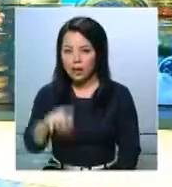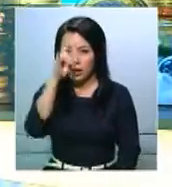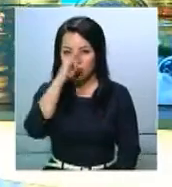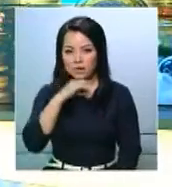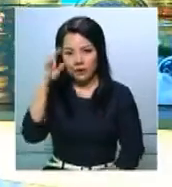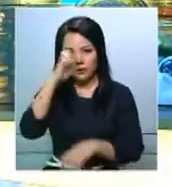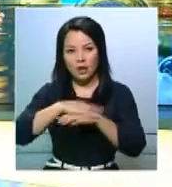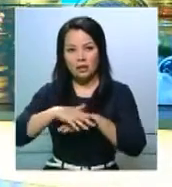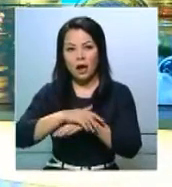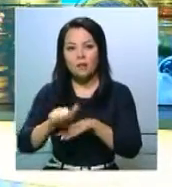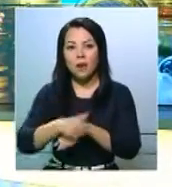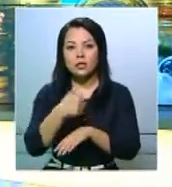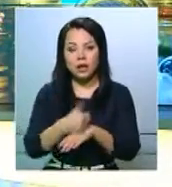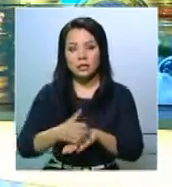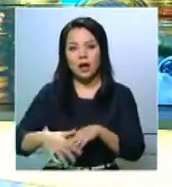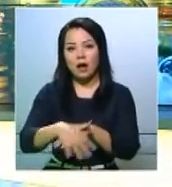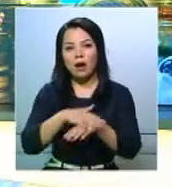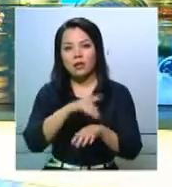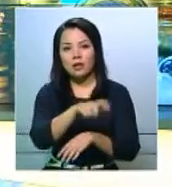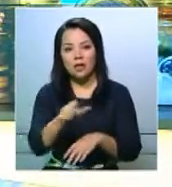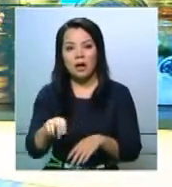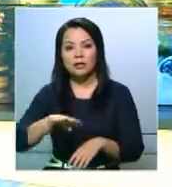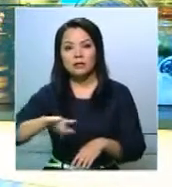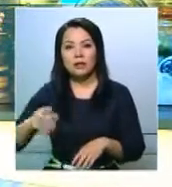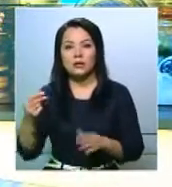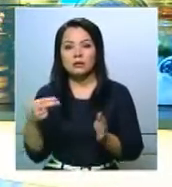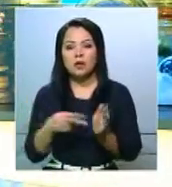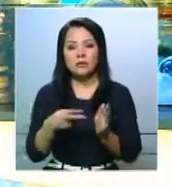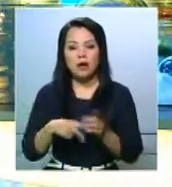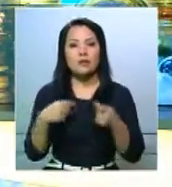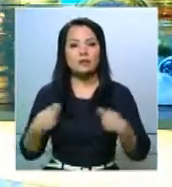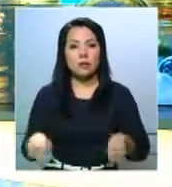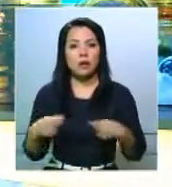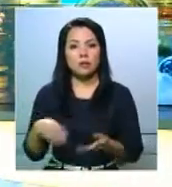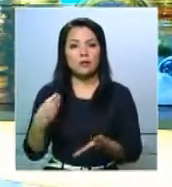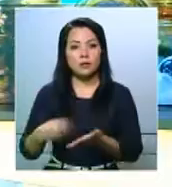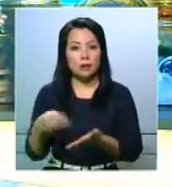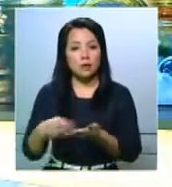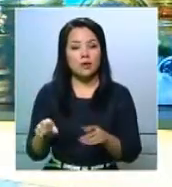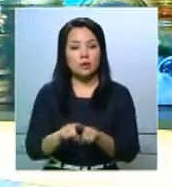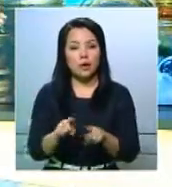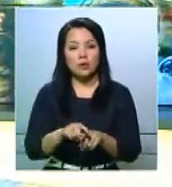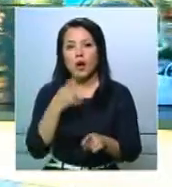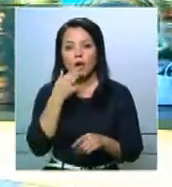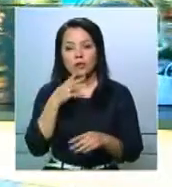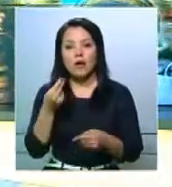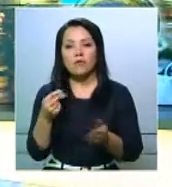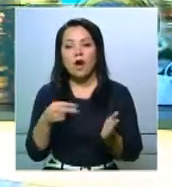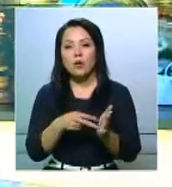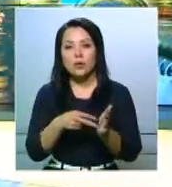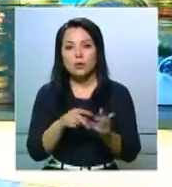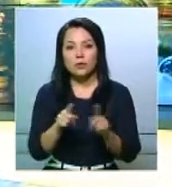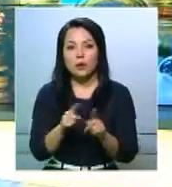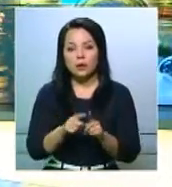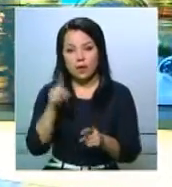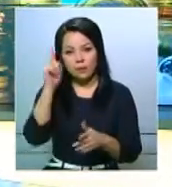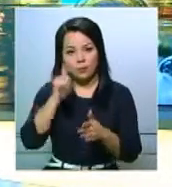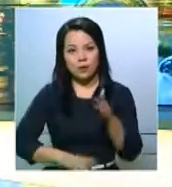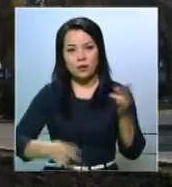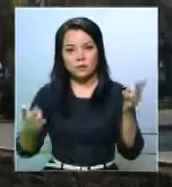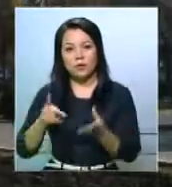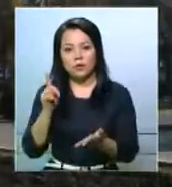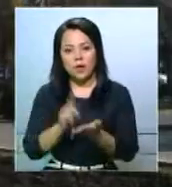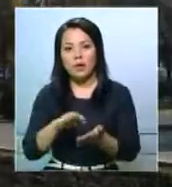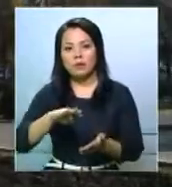Қазақ елінің басшысы халықты теңгемен сауда жасауға шақырады. Бұл ұлттық валютаны нығайтуға арналған шара деп ұққан жөн. Себебі